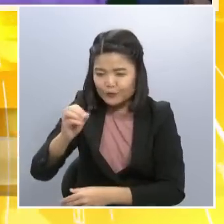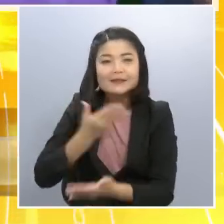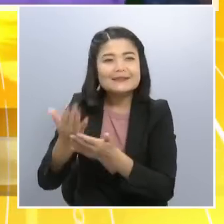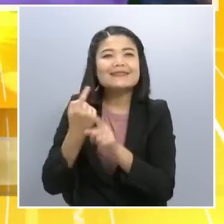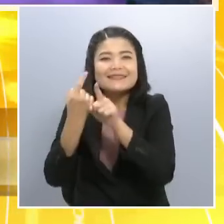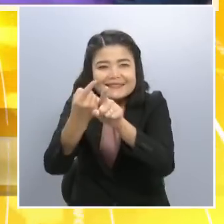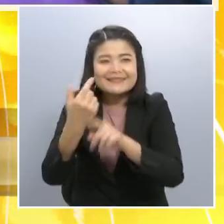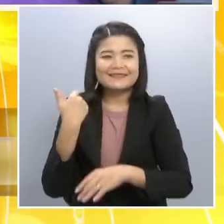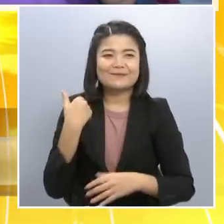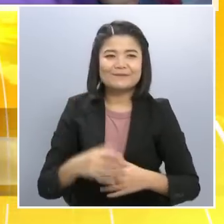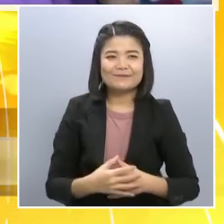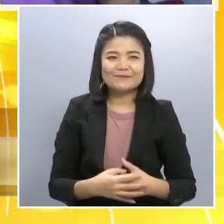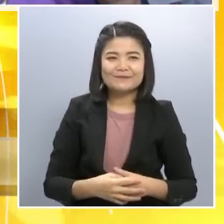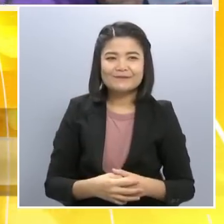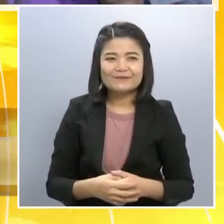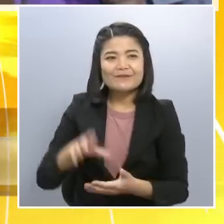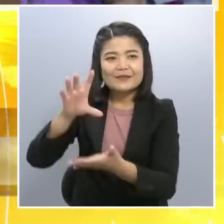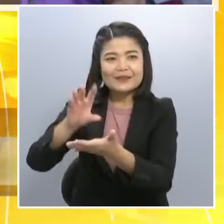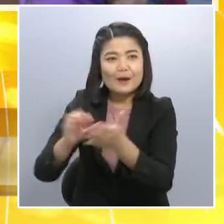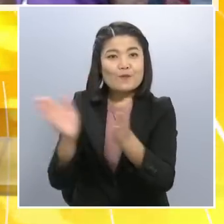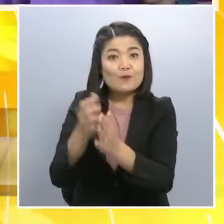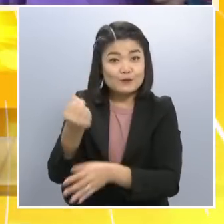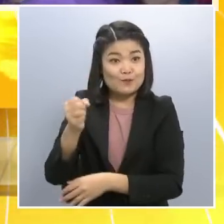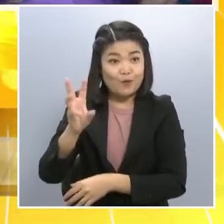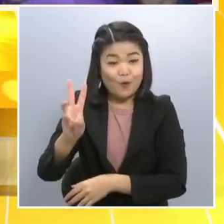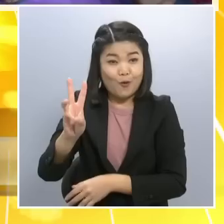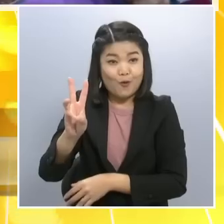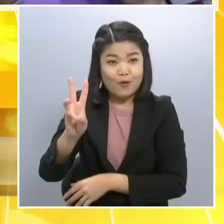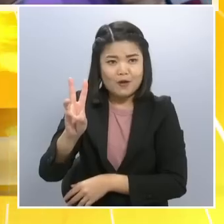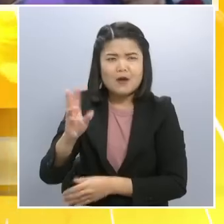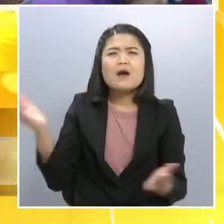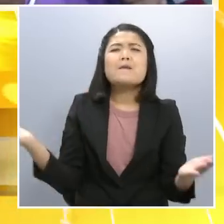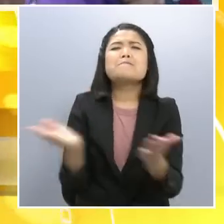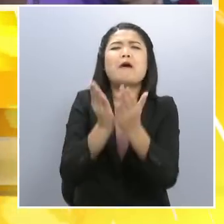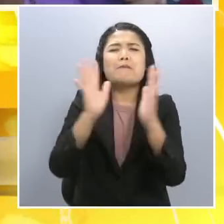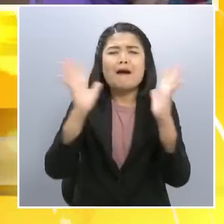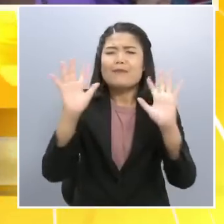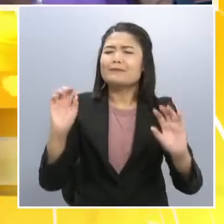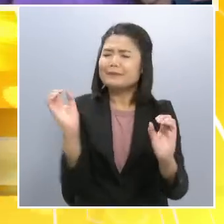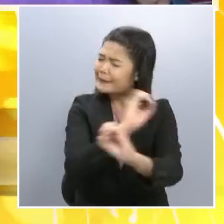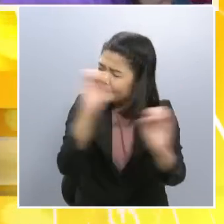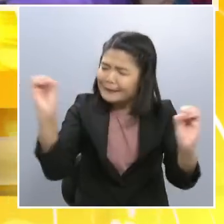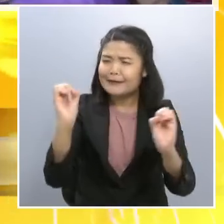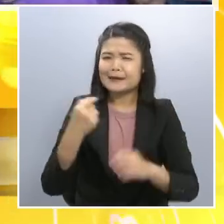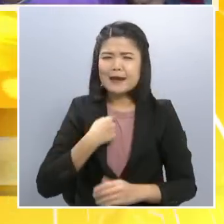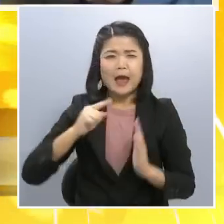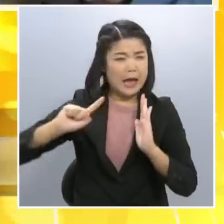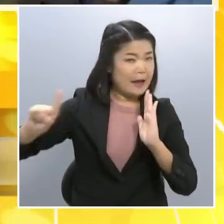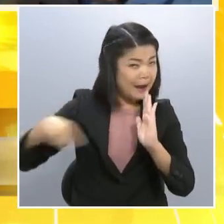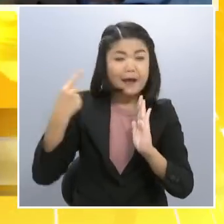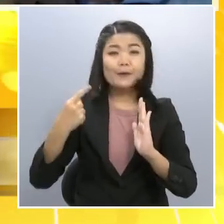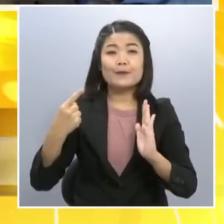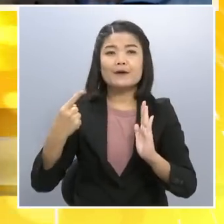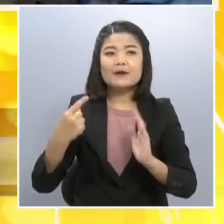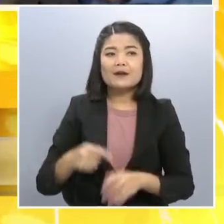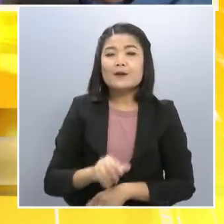ะวันเนี้ยเอาไว้16ใบได้10ไม่เคยถูกเยอะอย่างนี้เลยครั้งแรกที่ถูกเยอะเนี่ยพิธาบอกว่